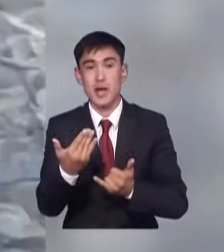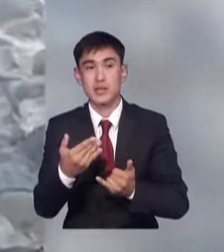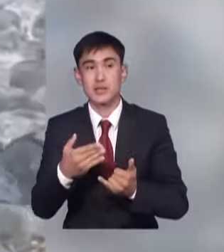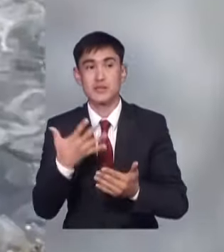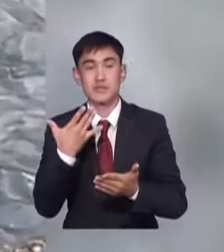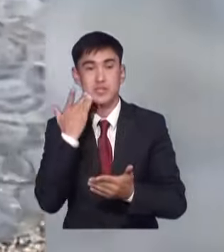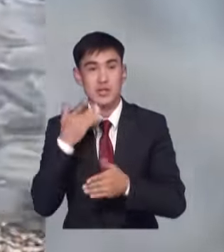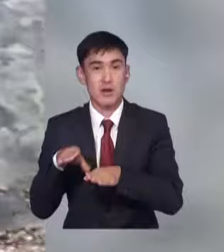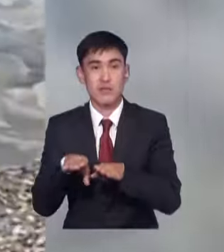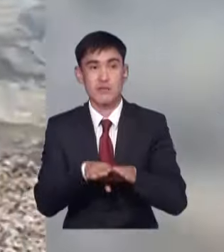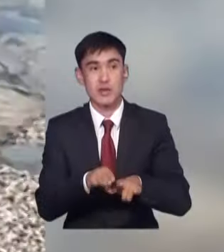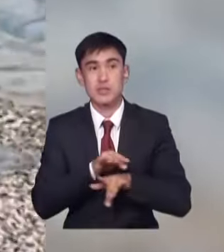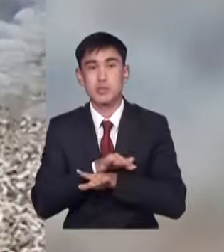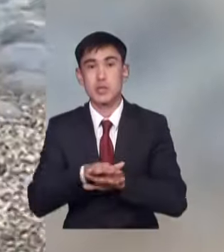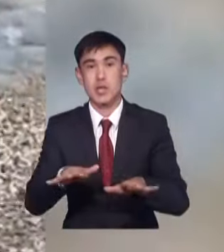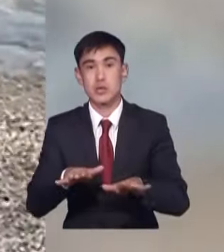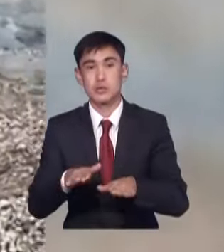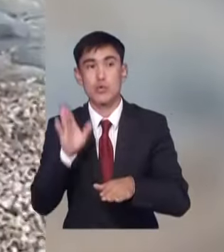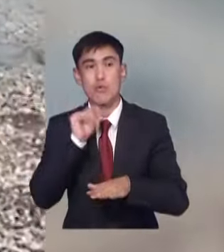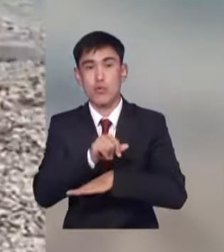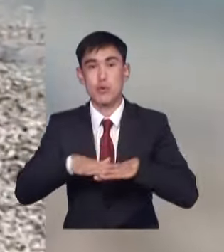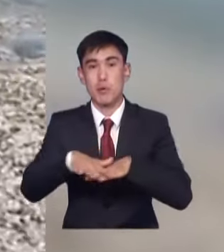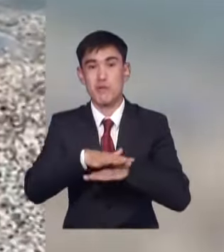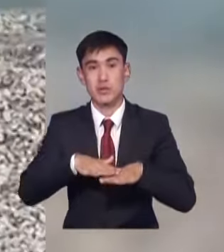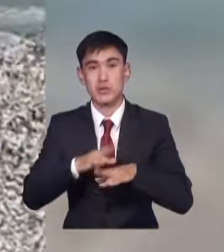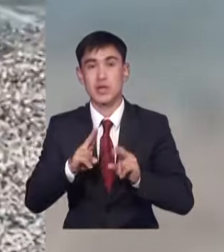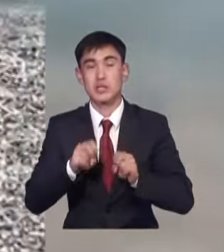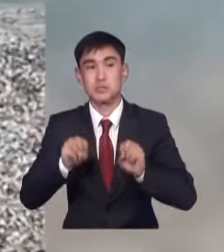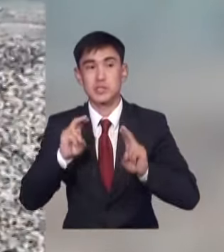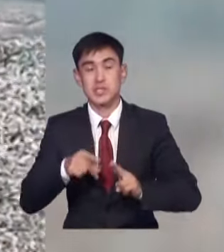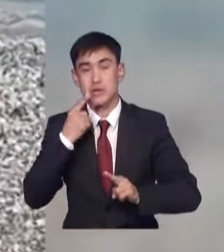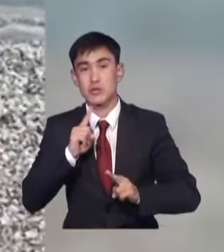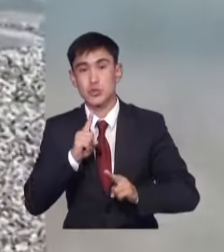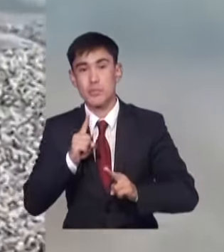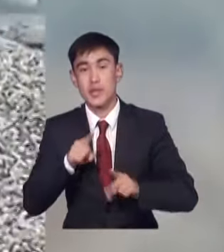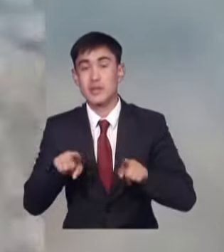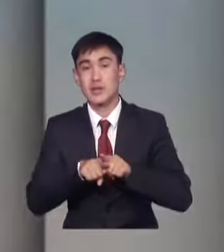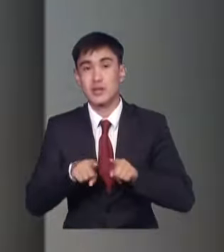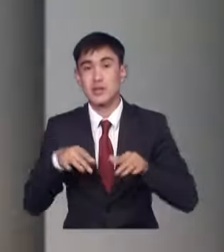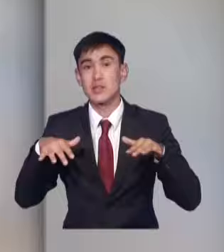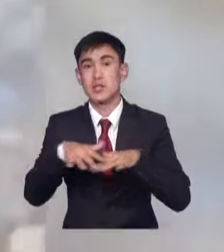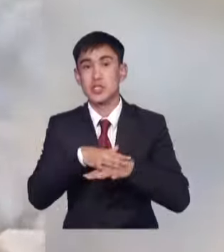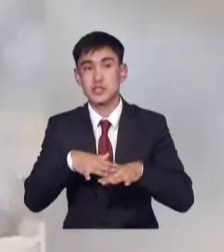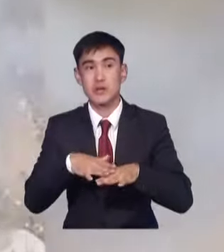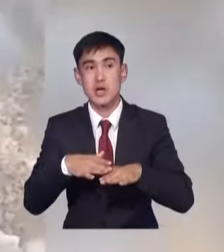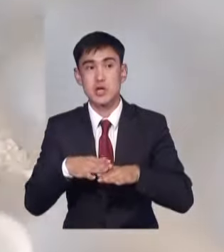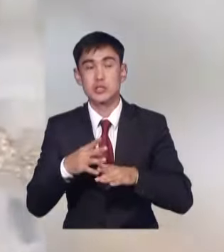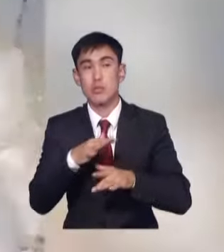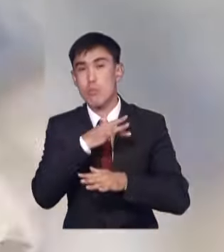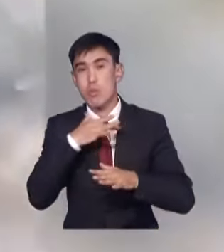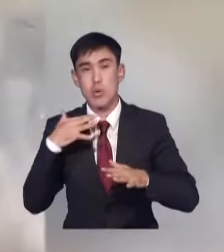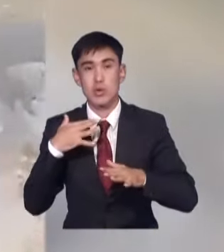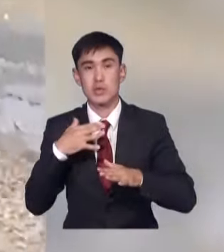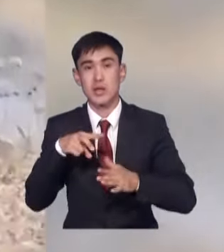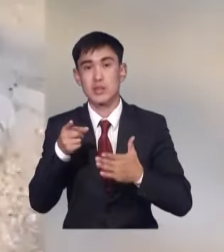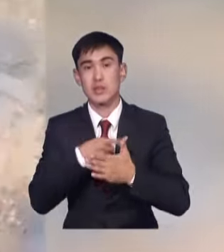относительно равномерно распределяются у водной поверхности также специалисты отмечают что подобное Нашествие ризома пульма так на